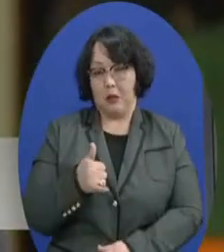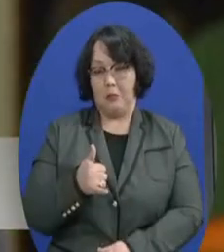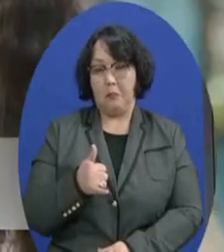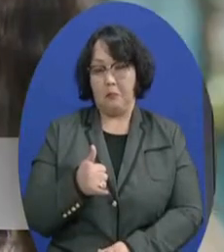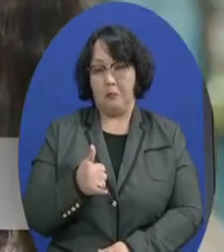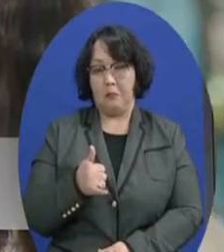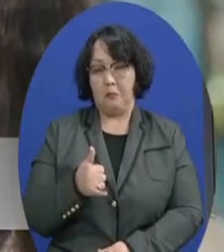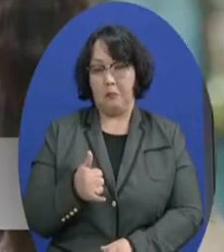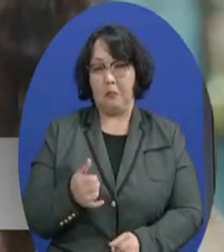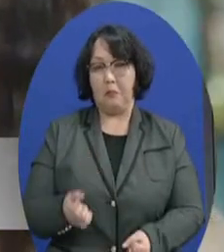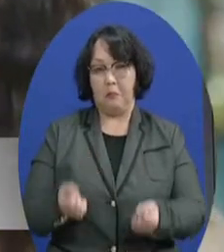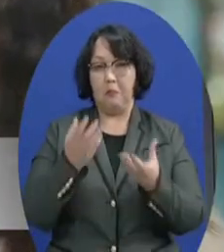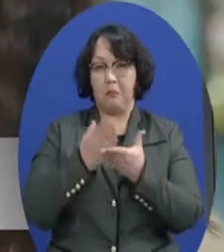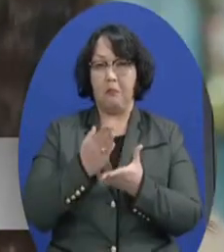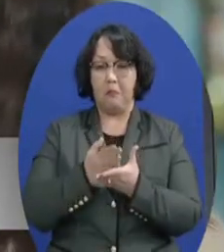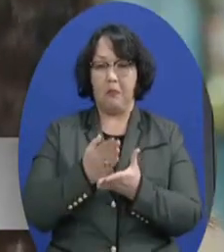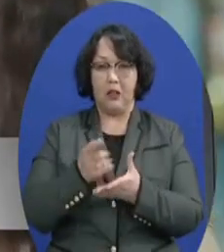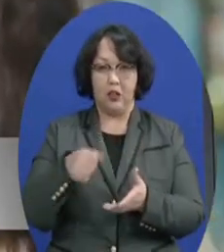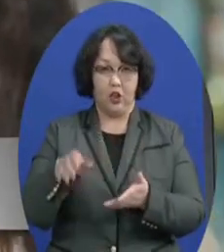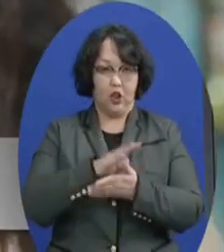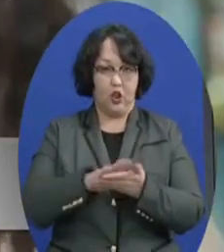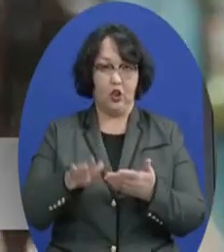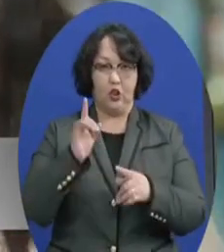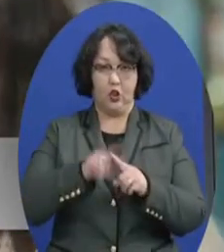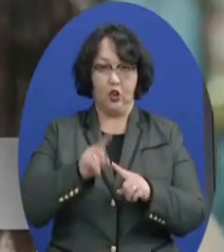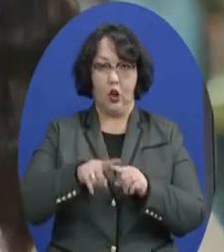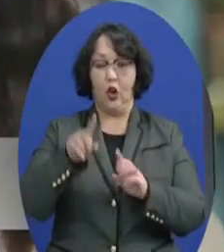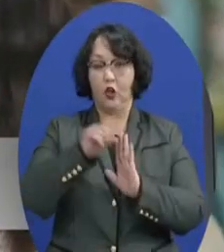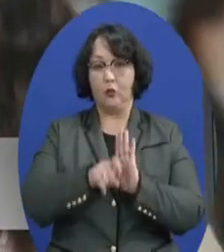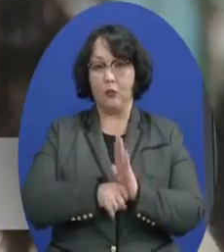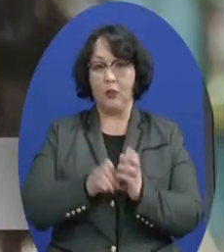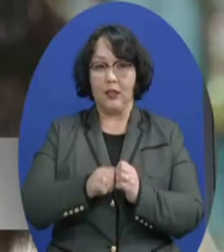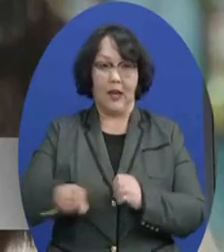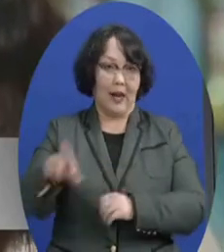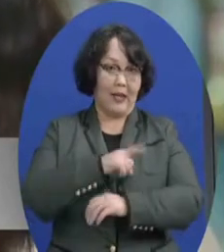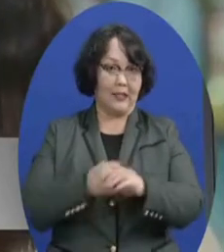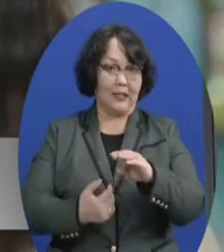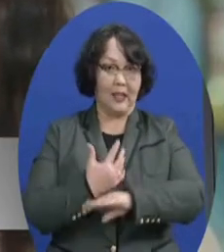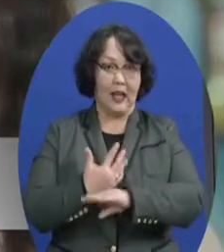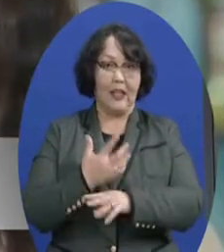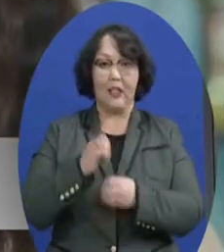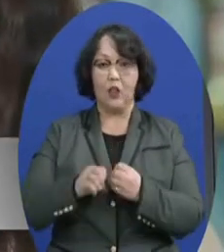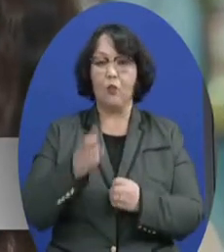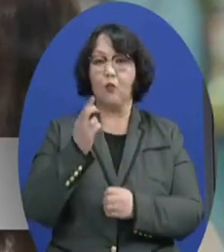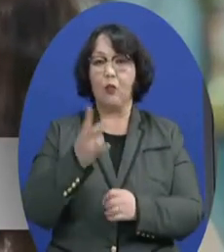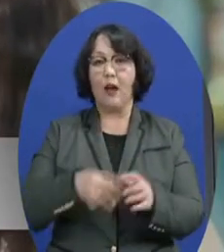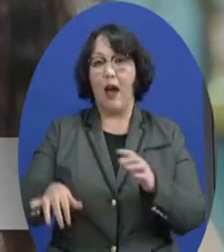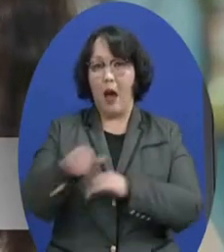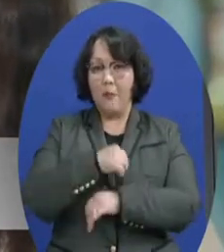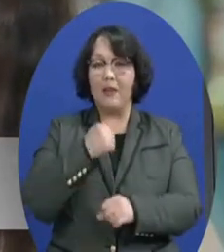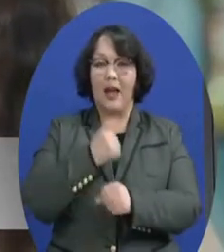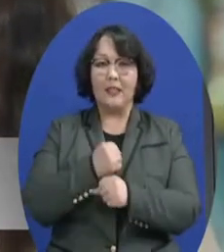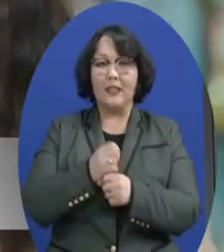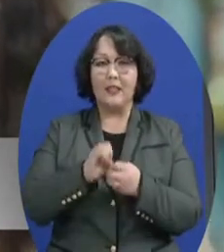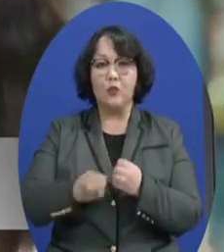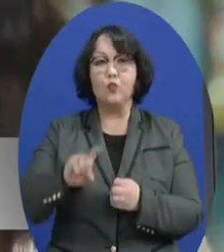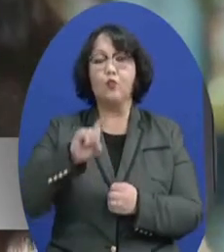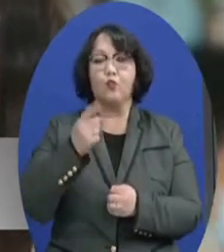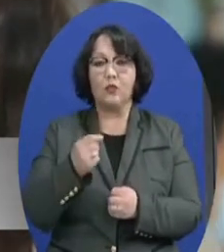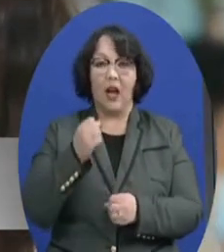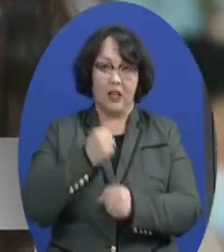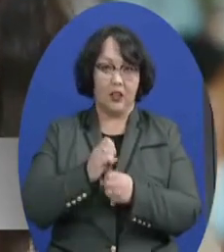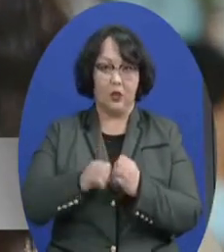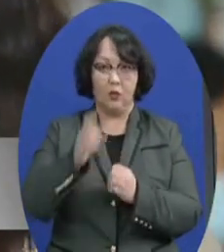иймэрхүү юмнууд байдаг. Энд одоо шинэ хөдөө гэдэг хөтөлбөрийг байгуулад тэгээ газар тариалан явуулах юм бол Булган аймаг ажиллах хүч болон ажилчдын